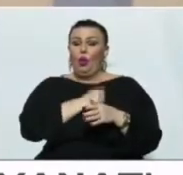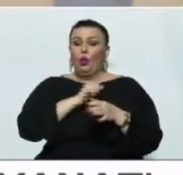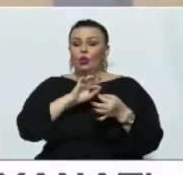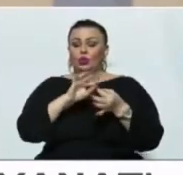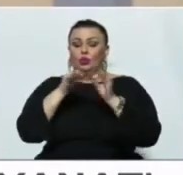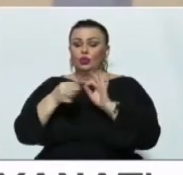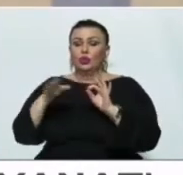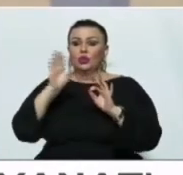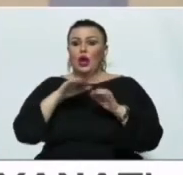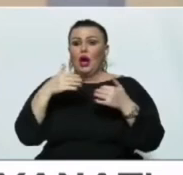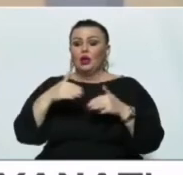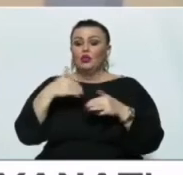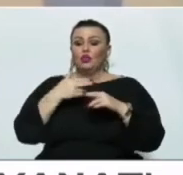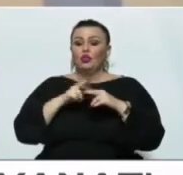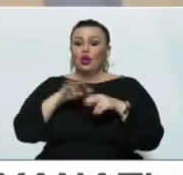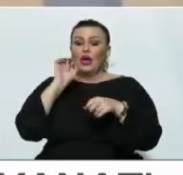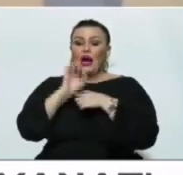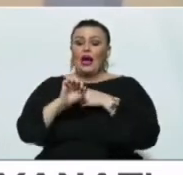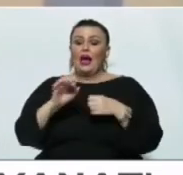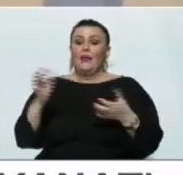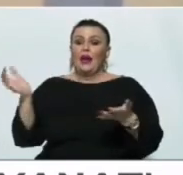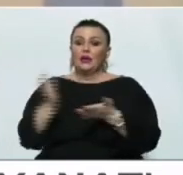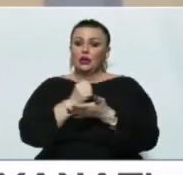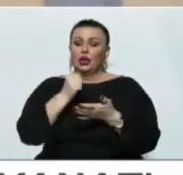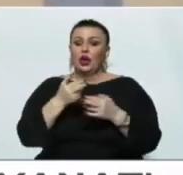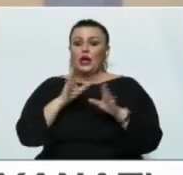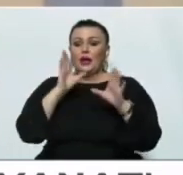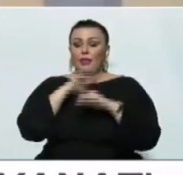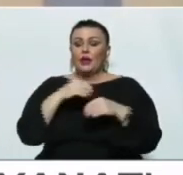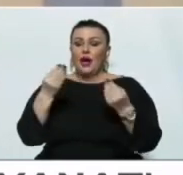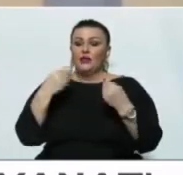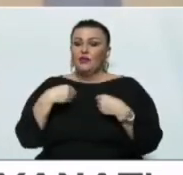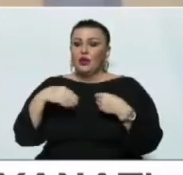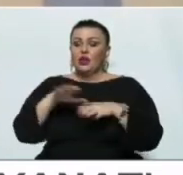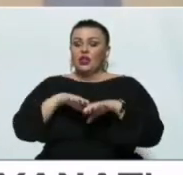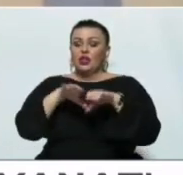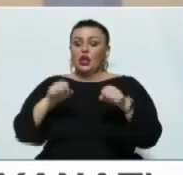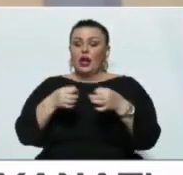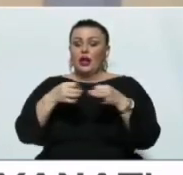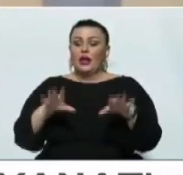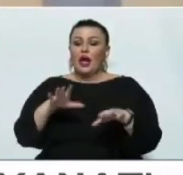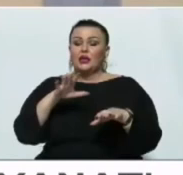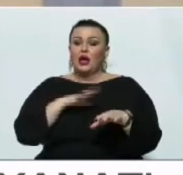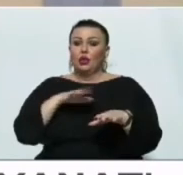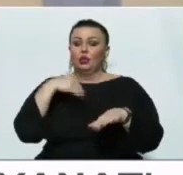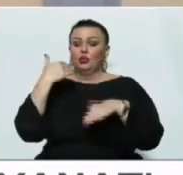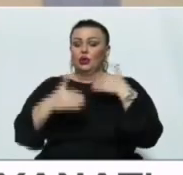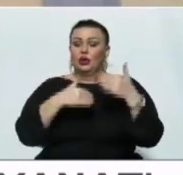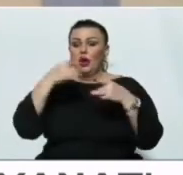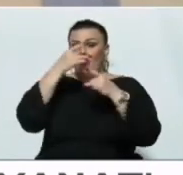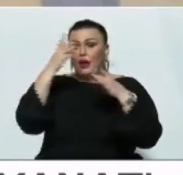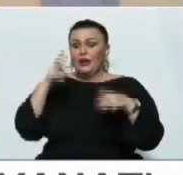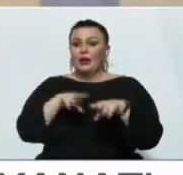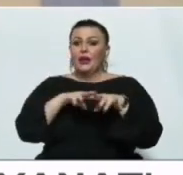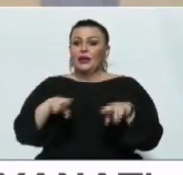nəticəsində artıq biz bu qələbəni yaşadıq və bu bizə imkan verir ki, biz artıq işğaldan azad olunmuş ərazilərə gedirik və Mədəniyyət